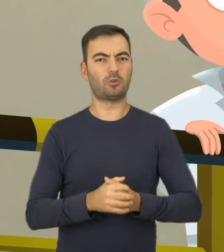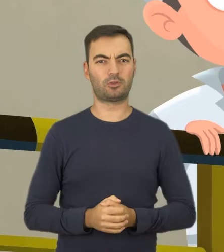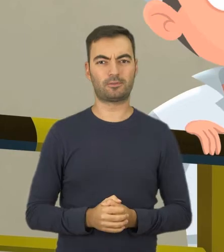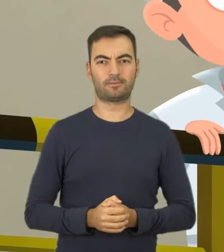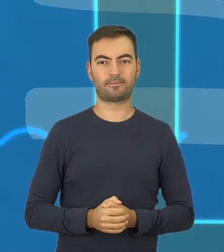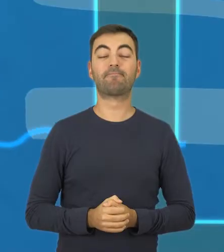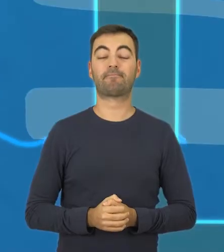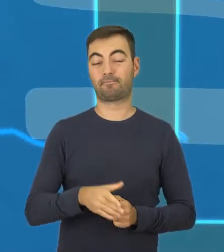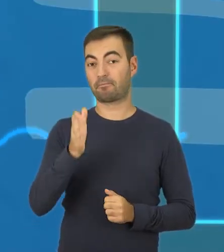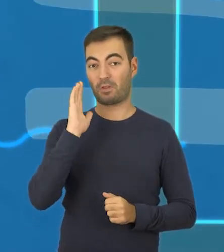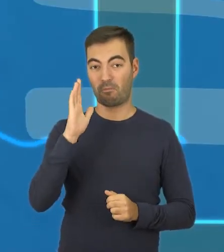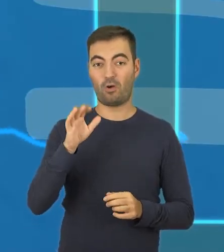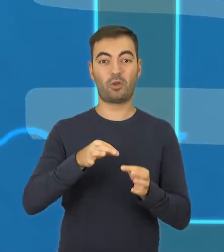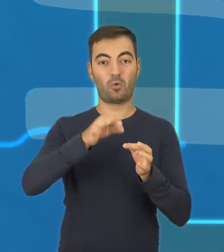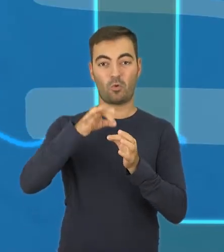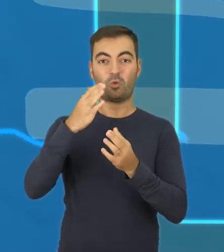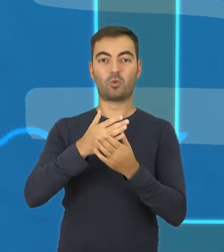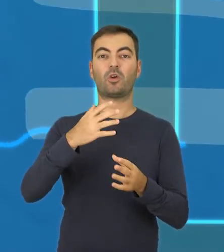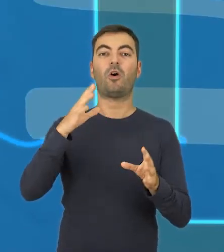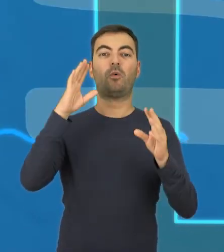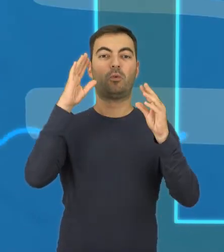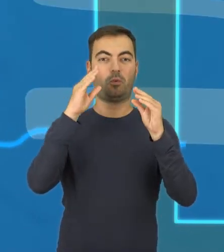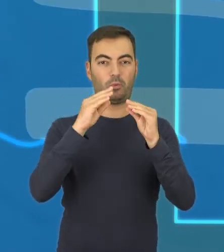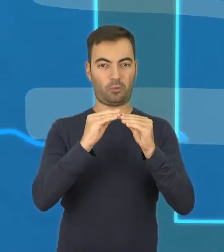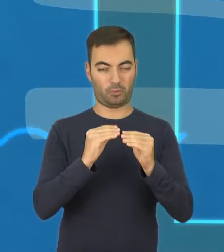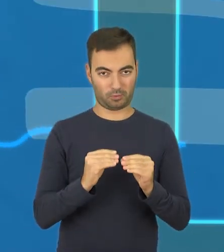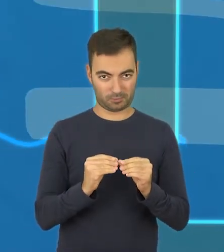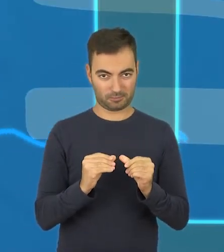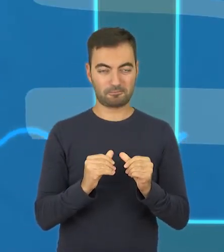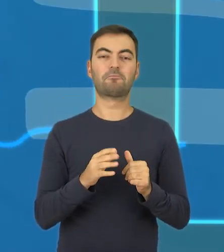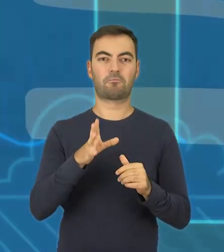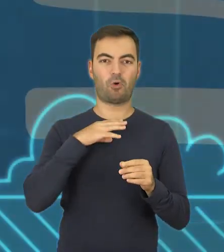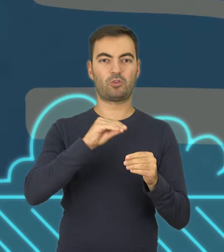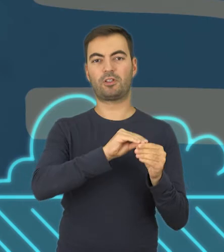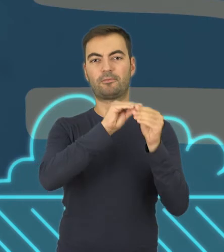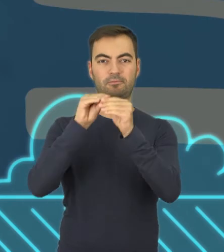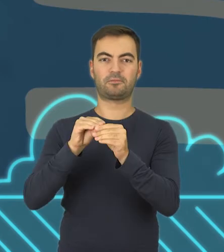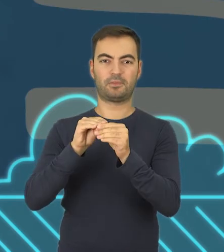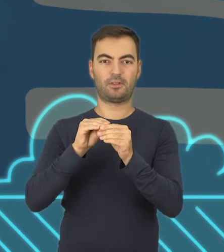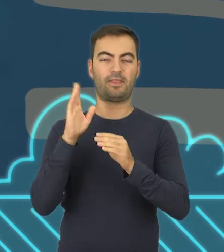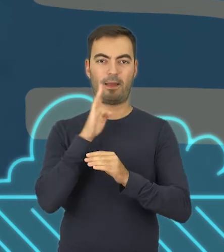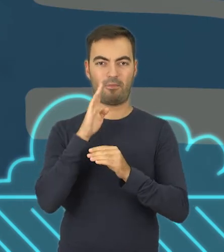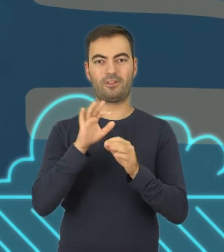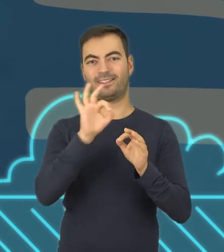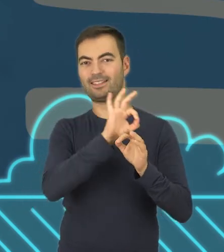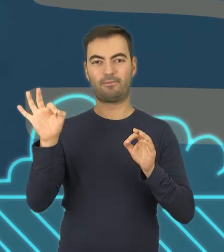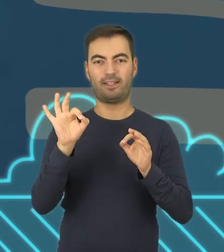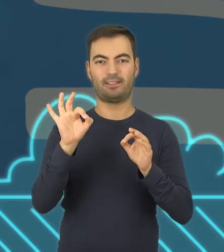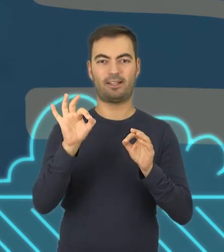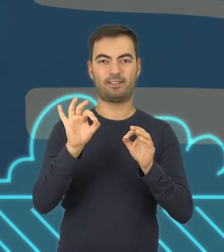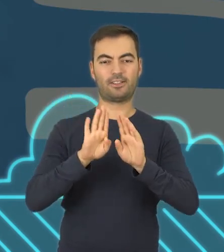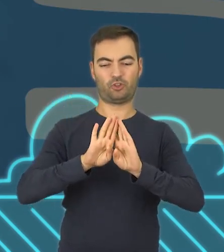dzieje? Potem przestają tak bardzo się grzać i można je przechowywać na powietrzu w